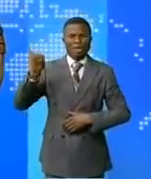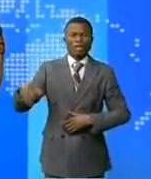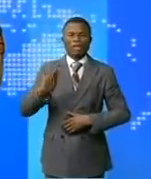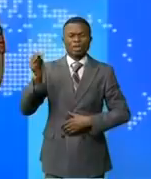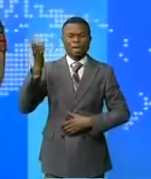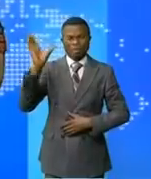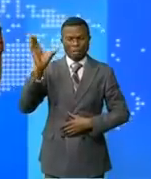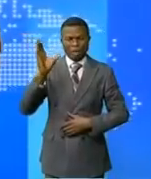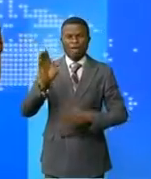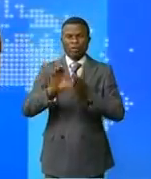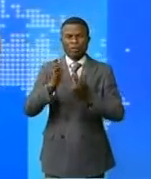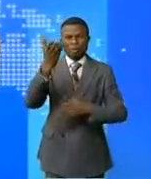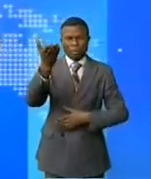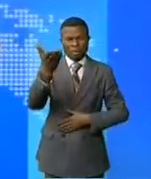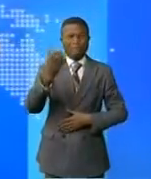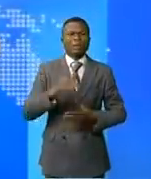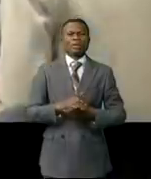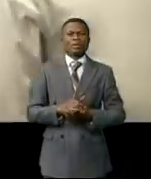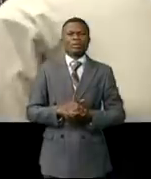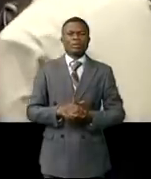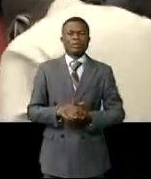nous dit Cédric Kenina dans ce reportage.